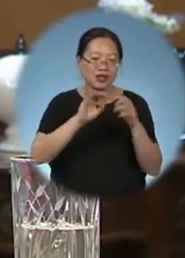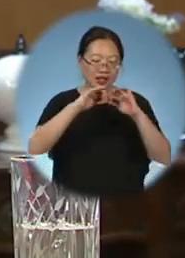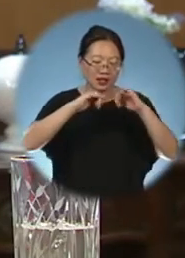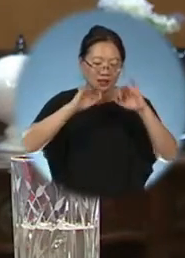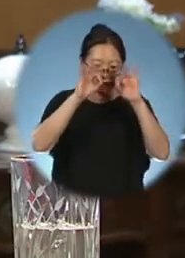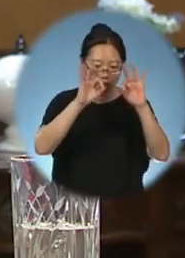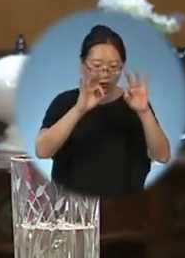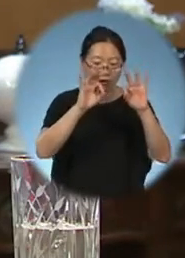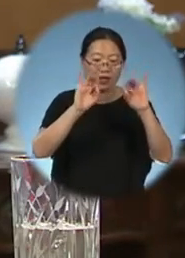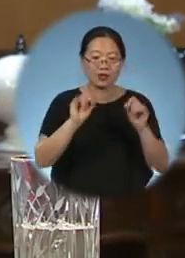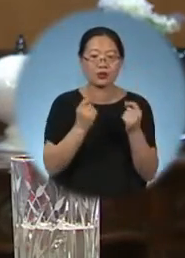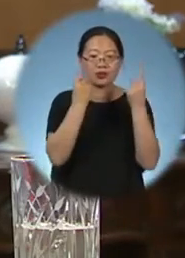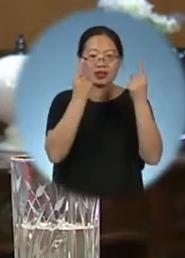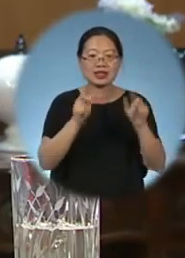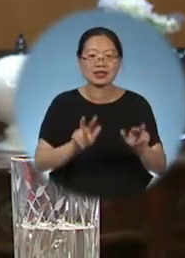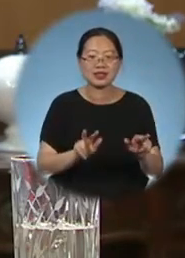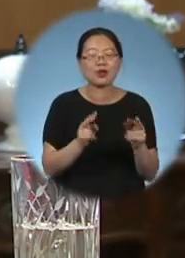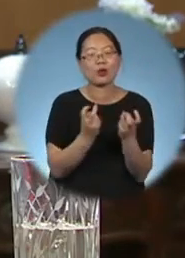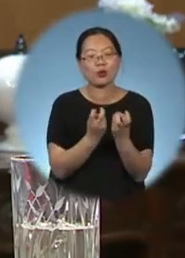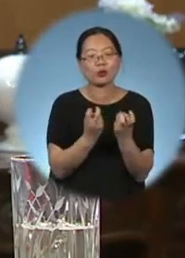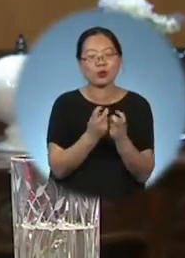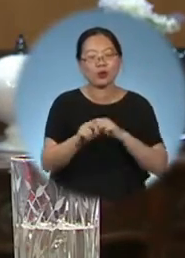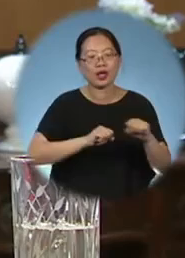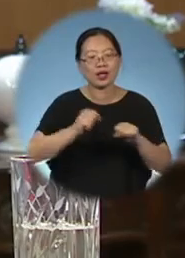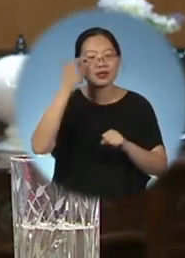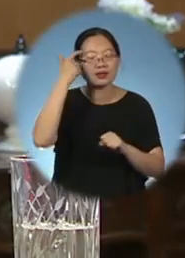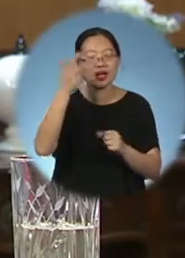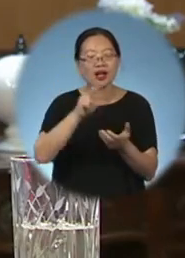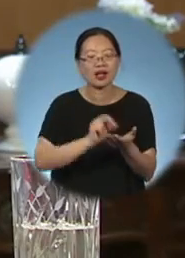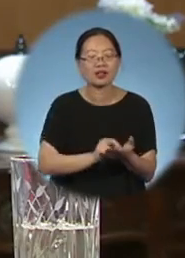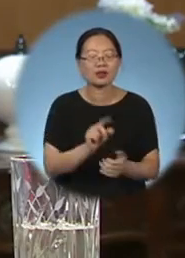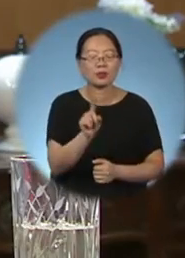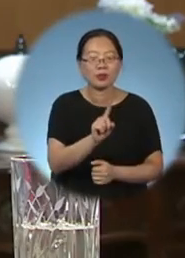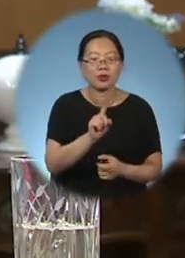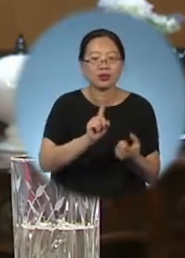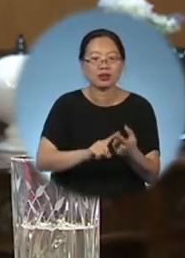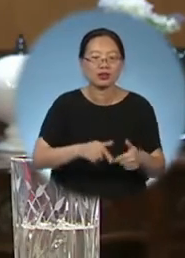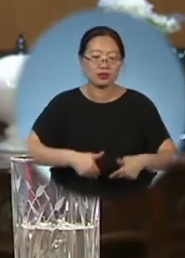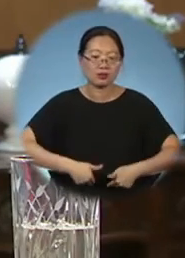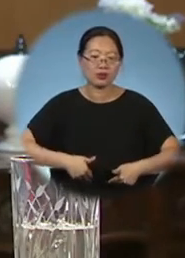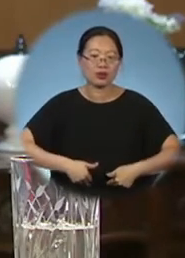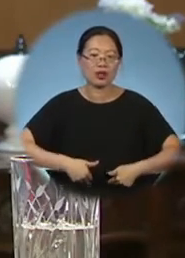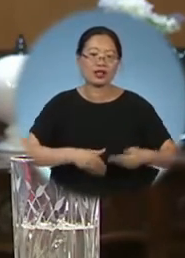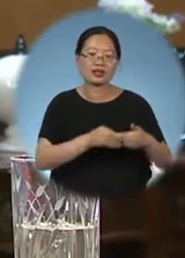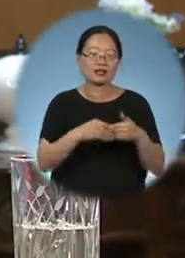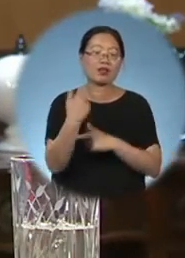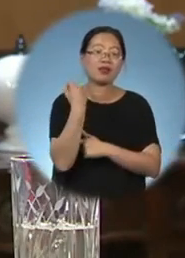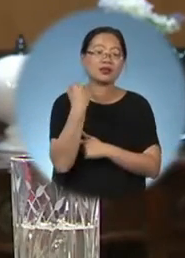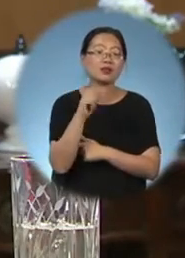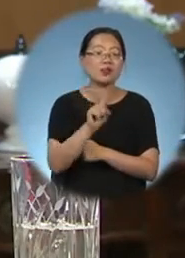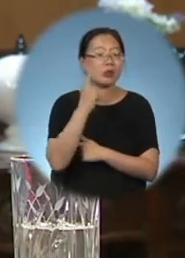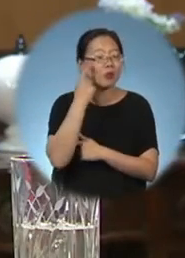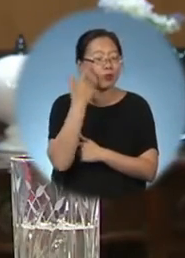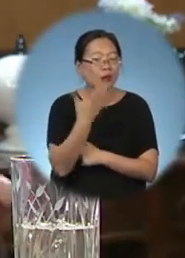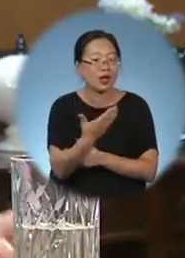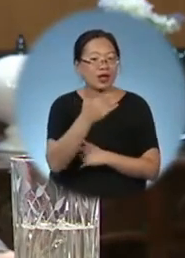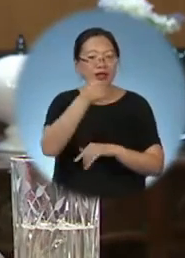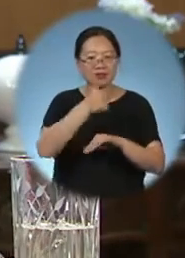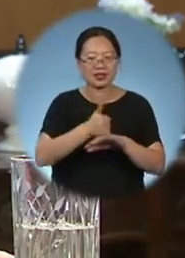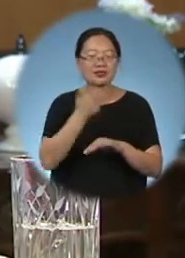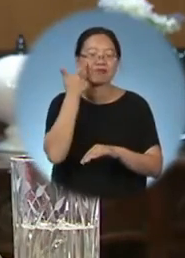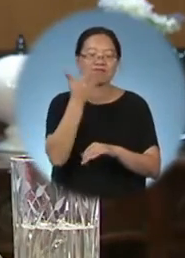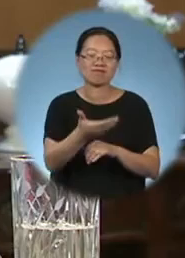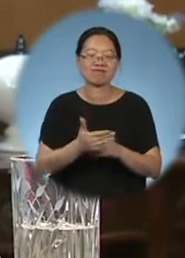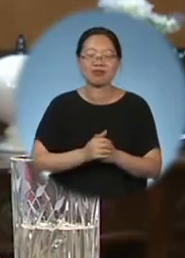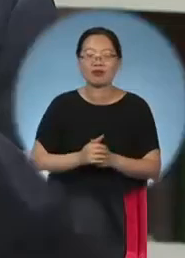내다보면서 이제는 어떤 걸 해야 합니까? 과제가 무엇이고 거기에 필요한 리더십은 어떤 걸까요? 아마 오늘 마지막 질문이